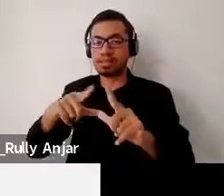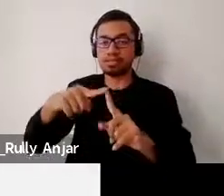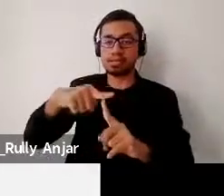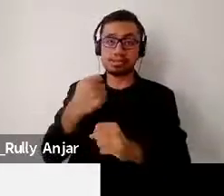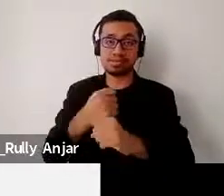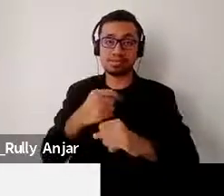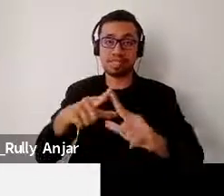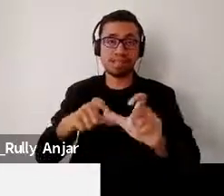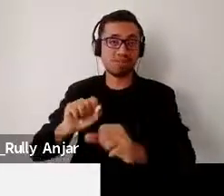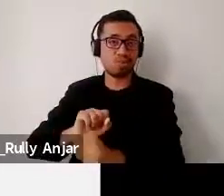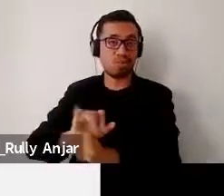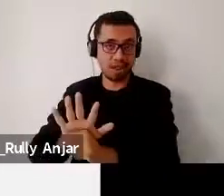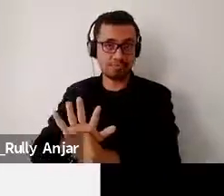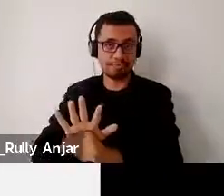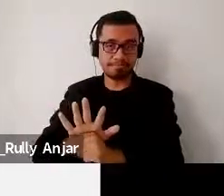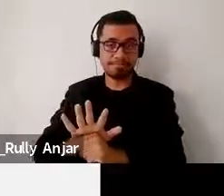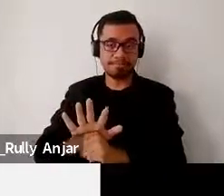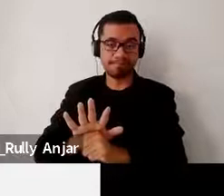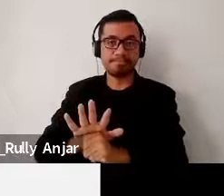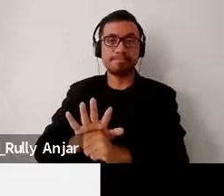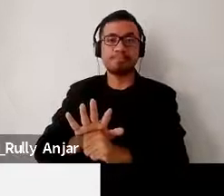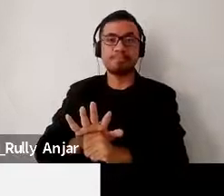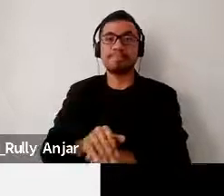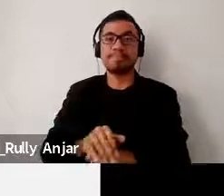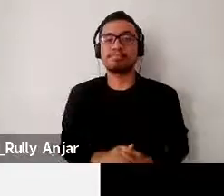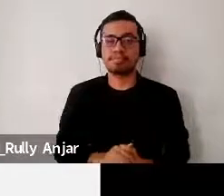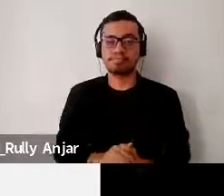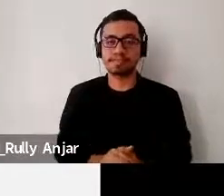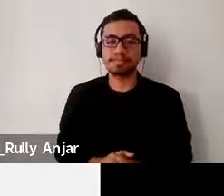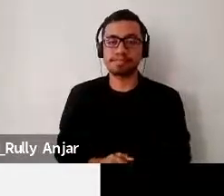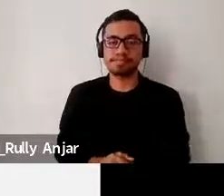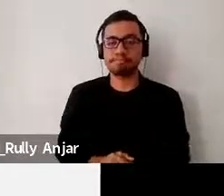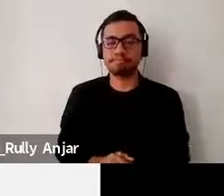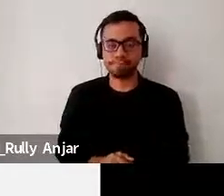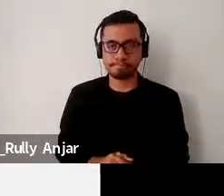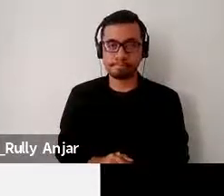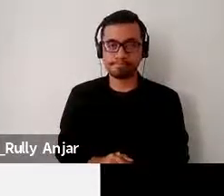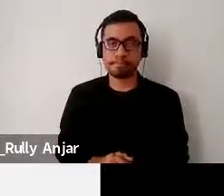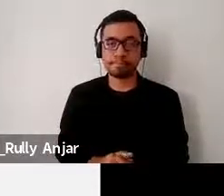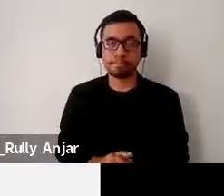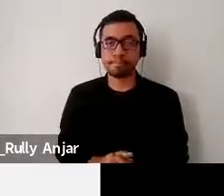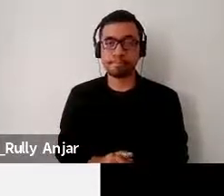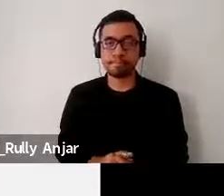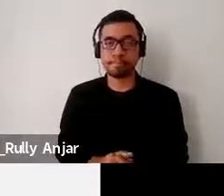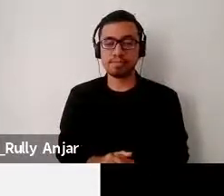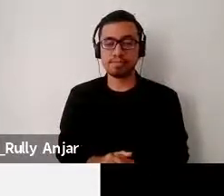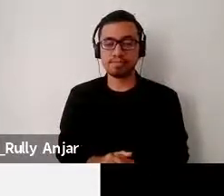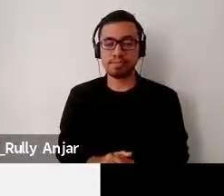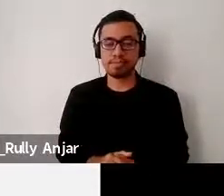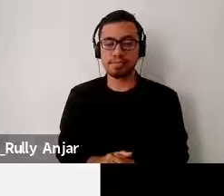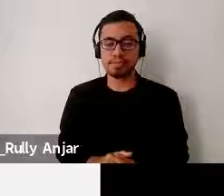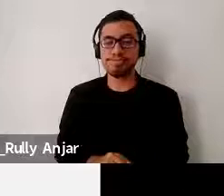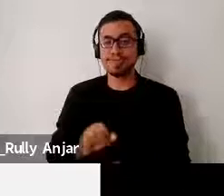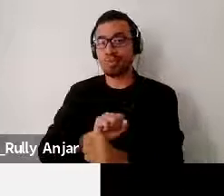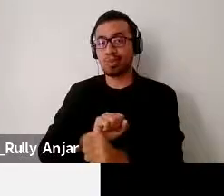untuk COVID ini dia tidak hanya dia menyerang juga seluruh kelompok penduduk, tetapi